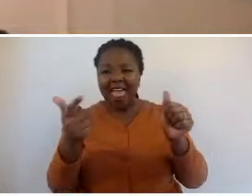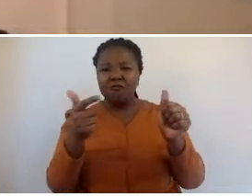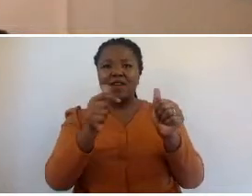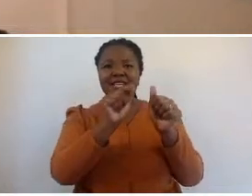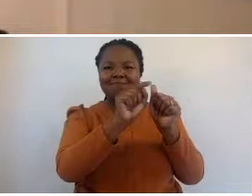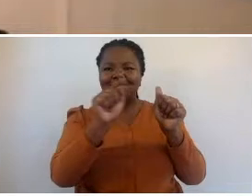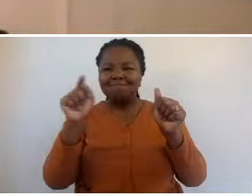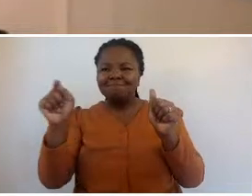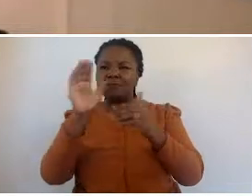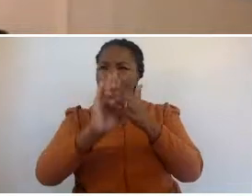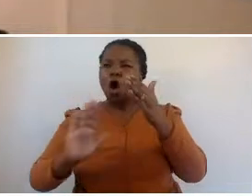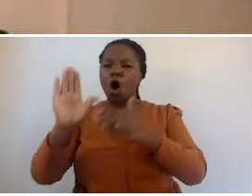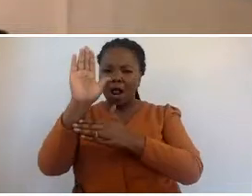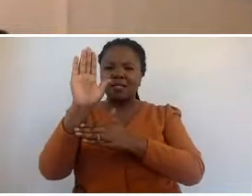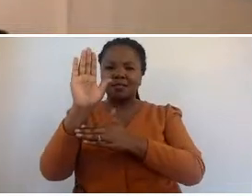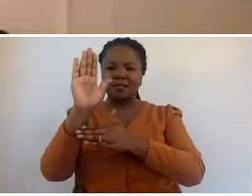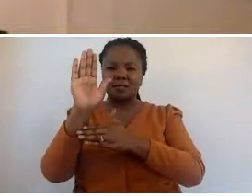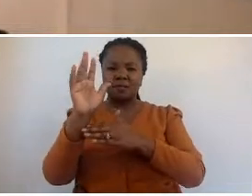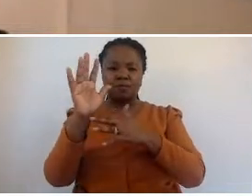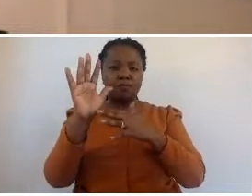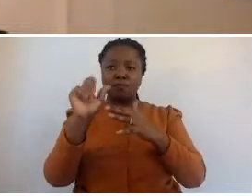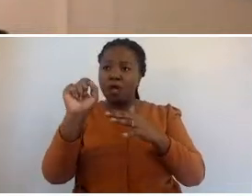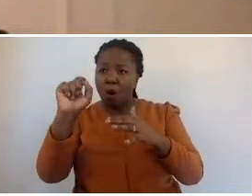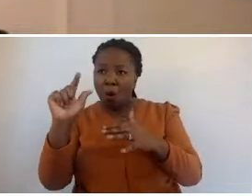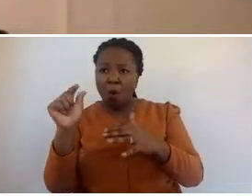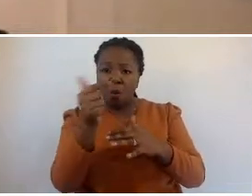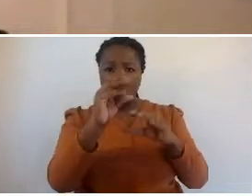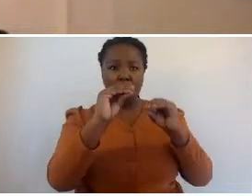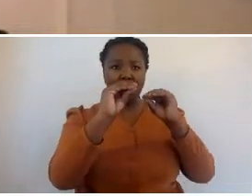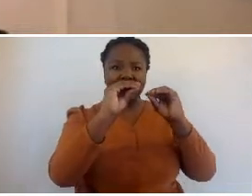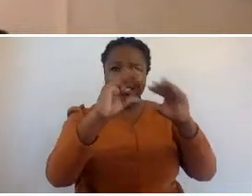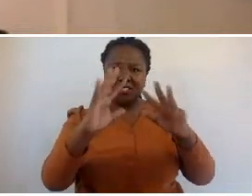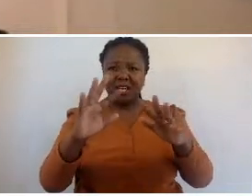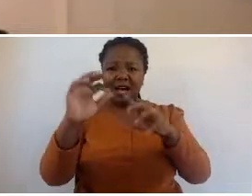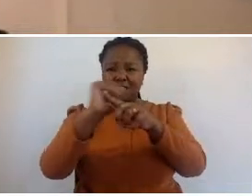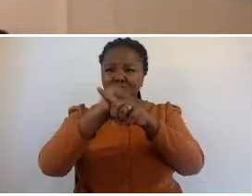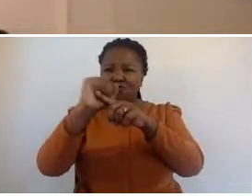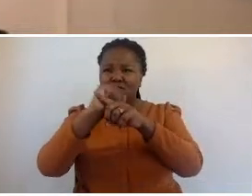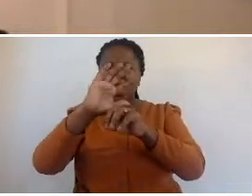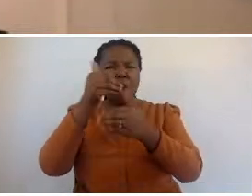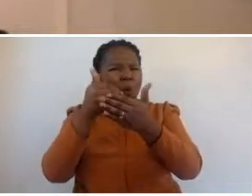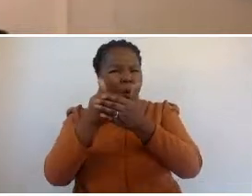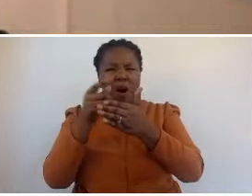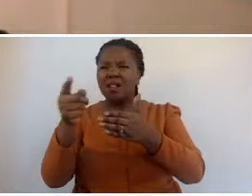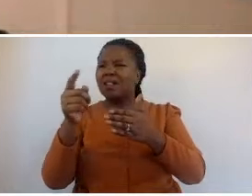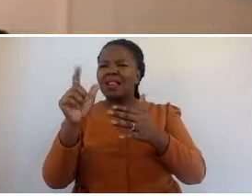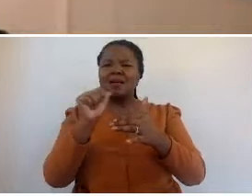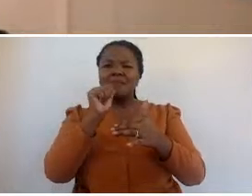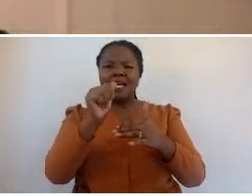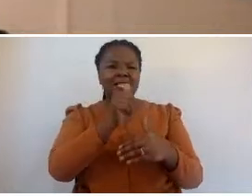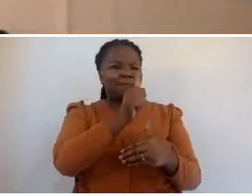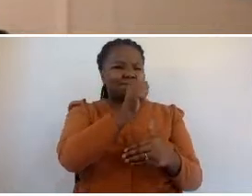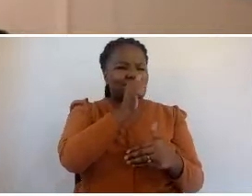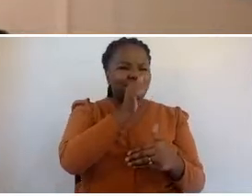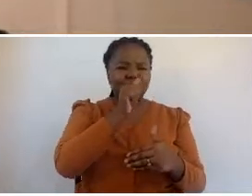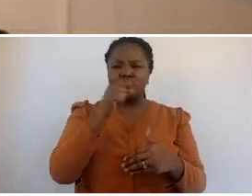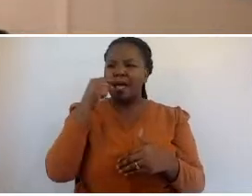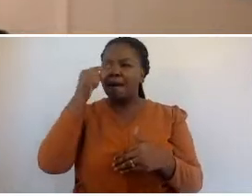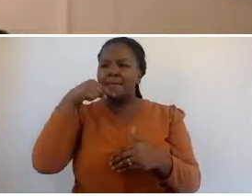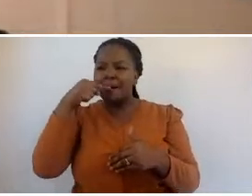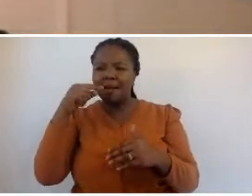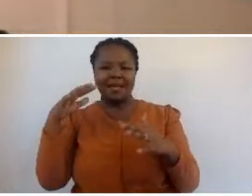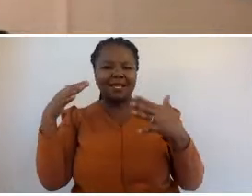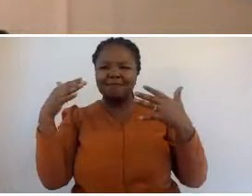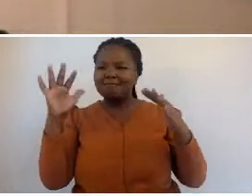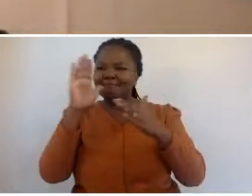à tous les niveaux de l'enseignement. Tous les enseignants qui sont formés dans les écoles spécialisées, que ce